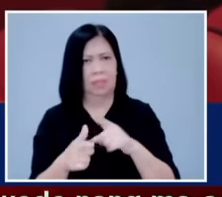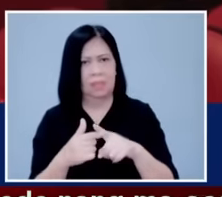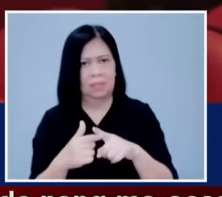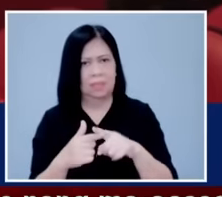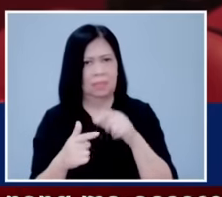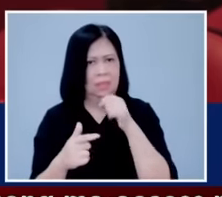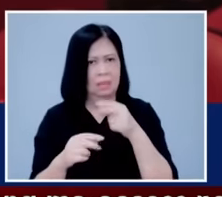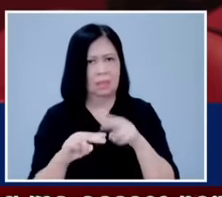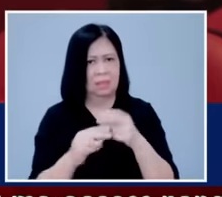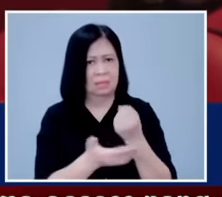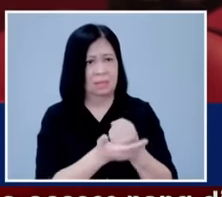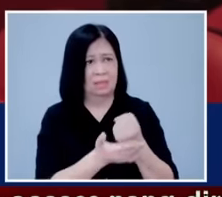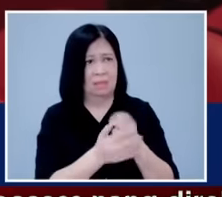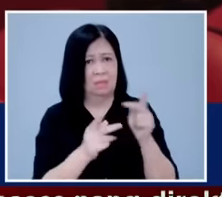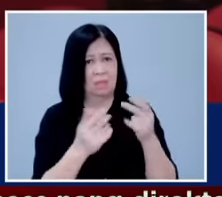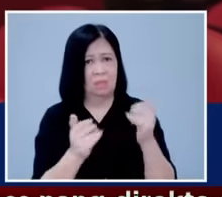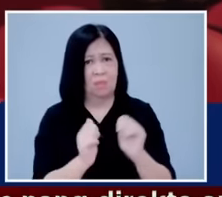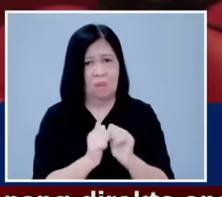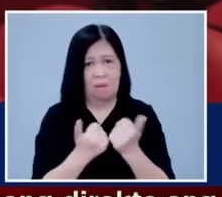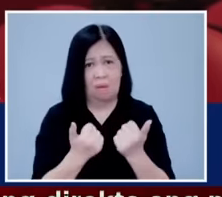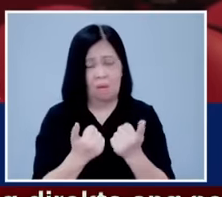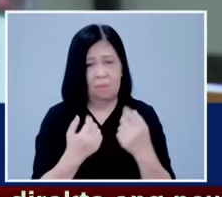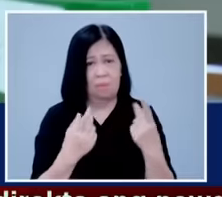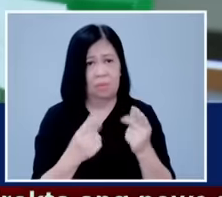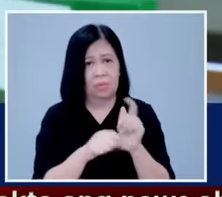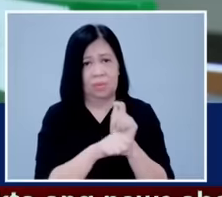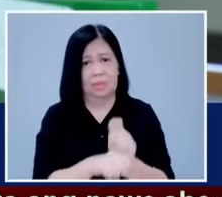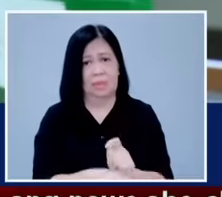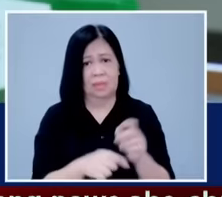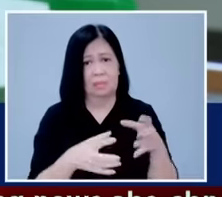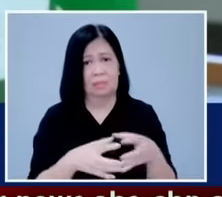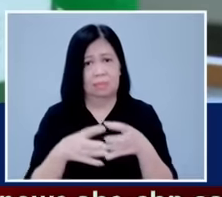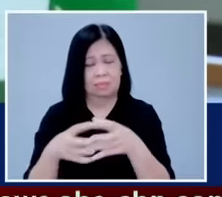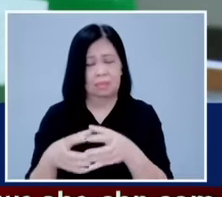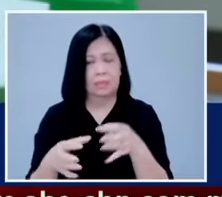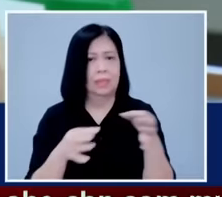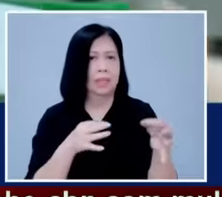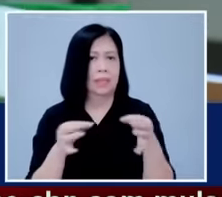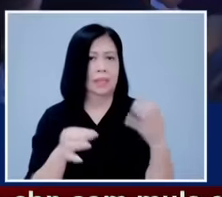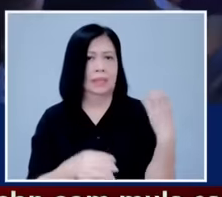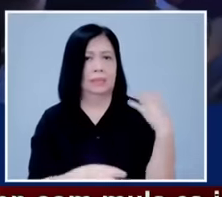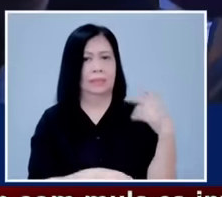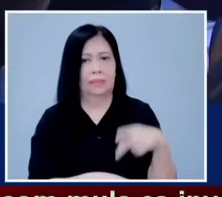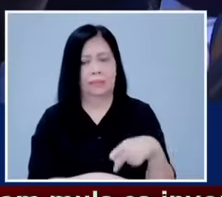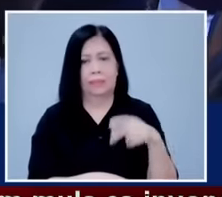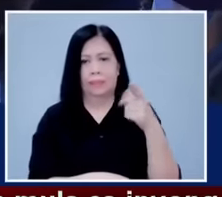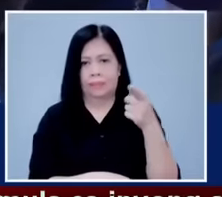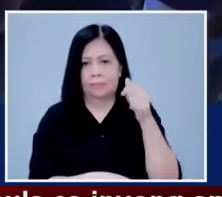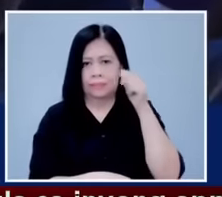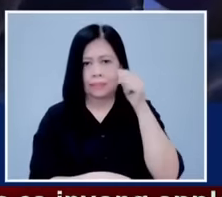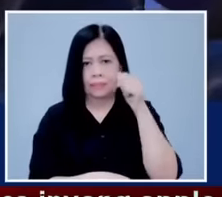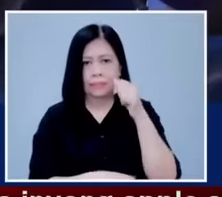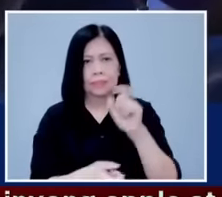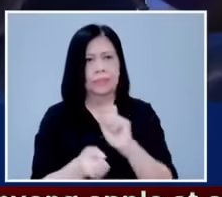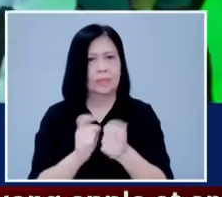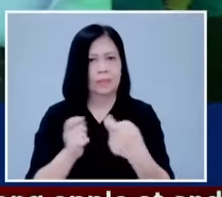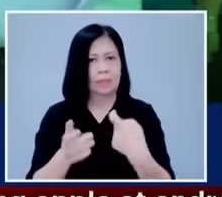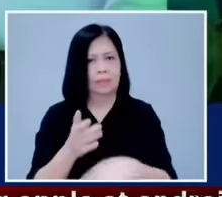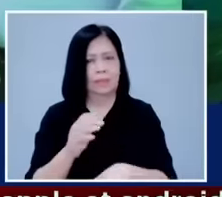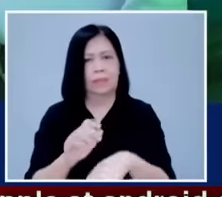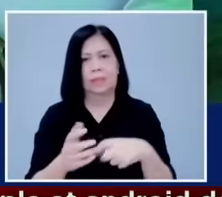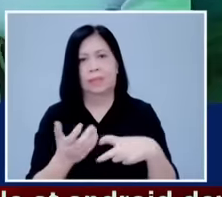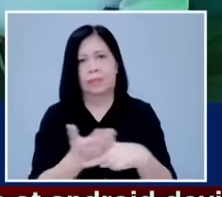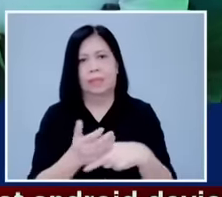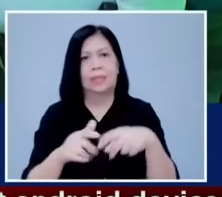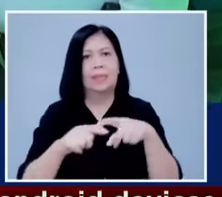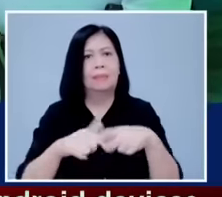yung sweldo ng mga tao. Paano na nila gagawin yung tradisyong yun? Paliwanag ni Chairman Artes, nagbabago ang presyo ng ticket